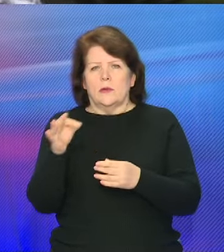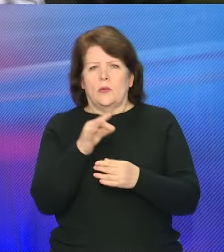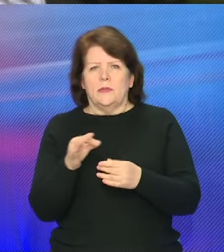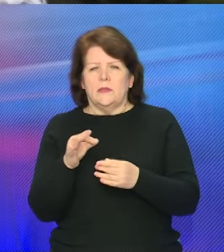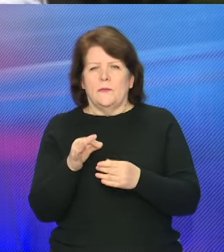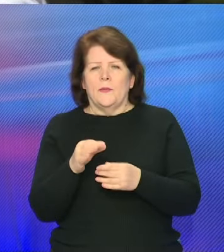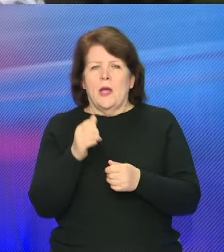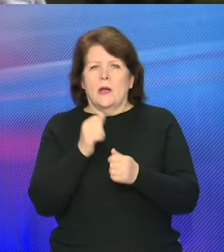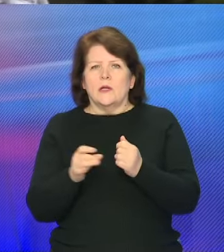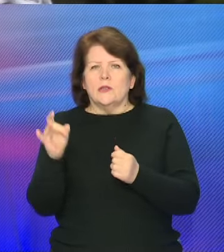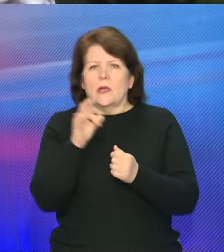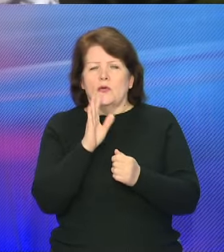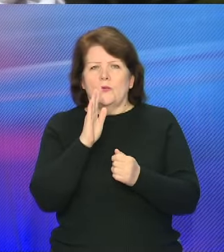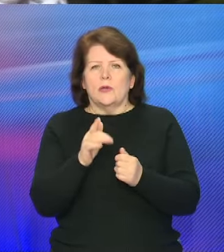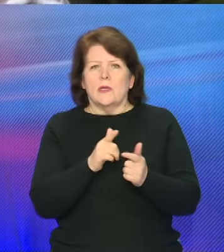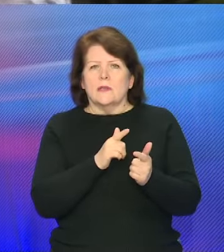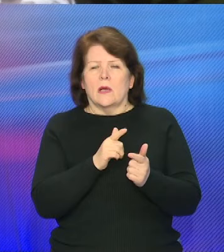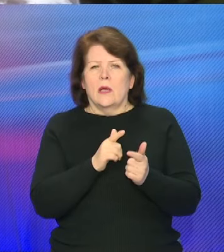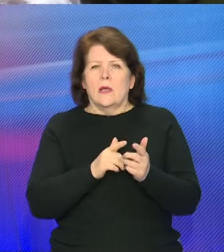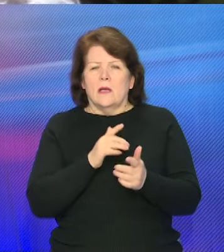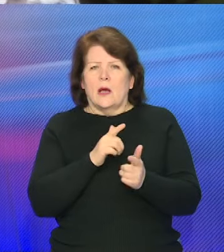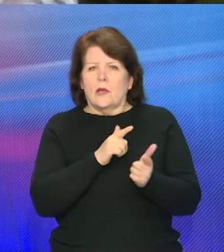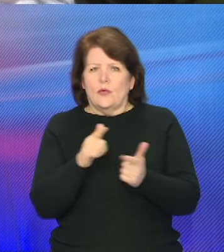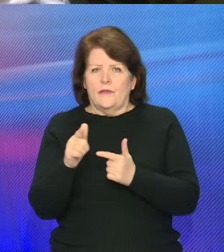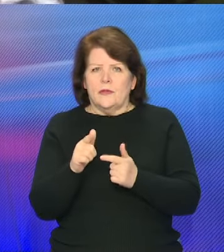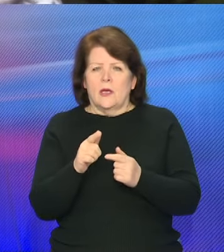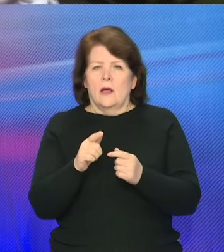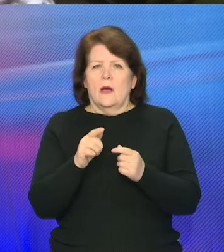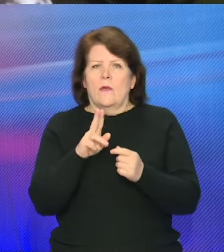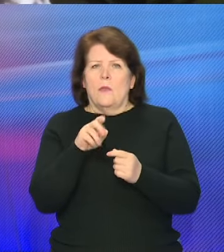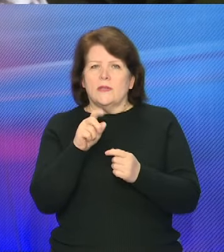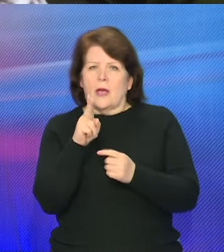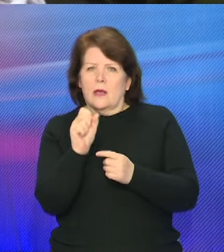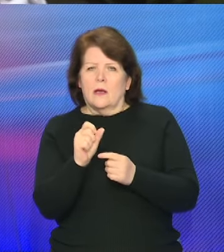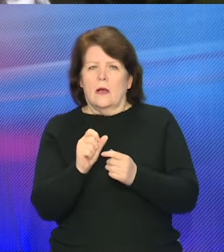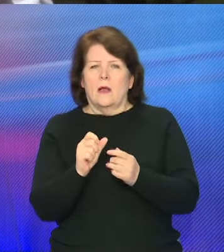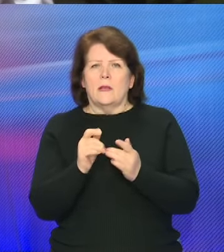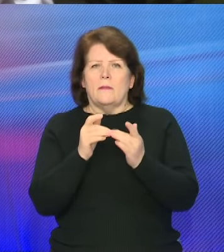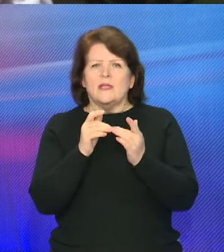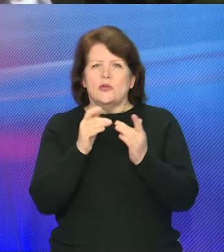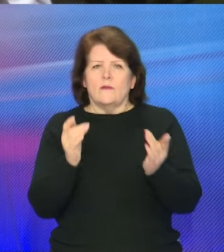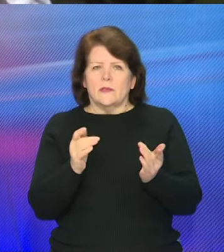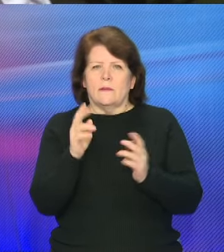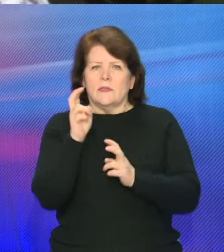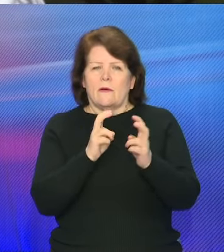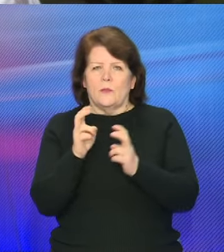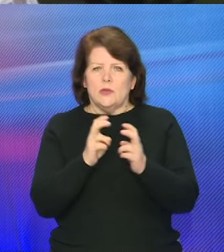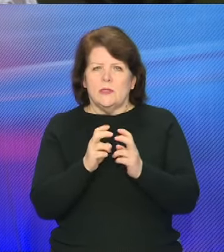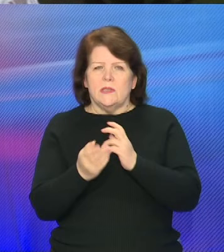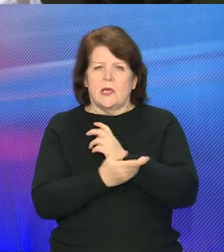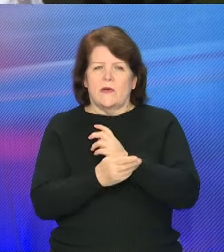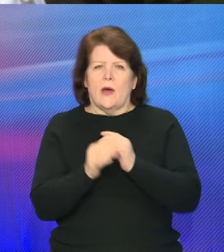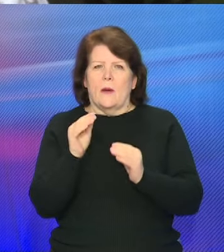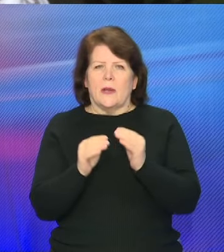области. Каждый район будет изготовлен в стиле мозаика на мостовском заводе и древообрабатывающим,